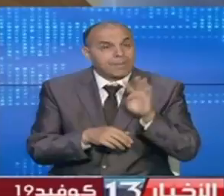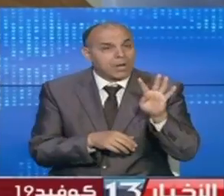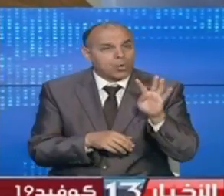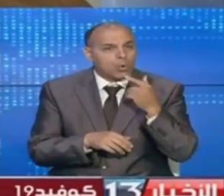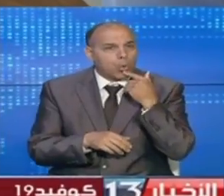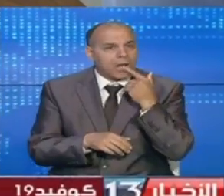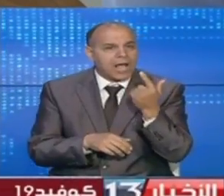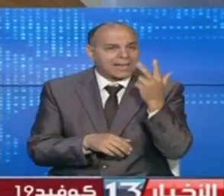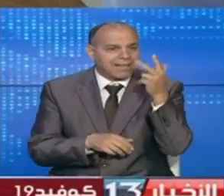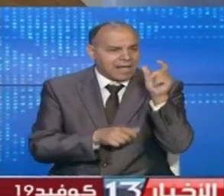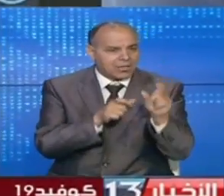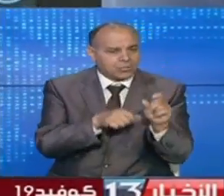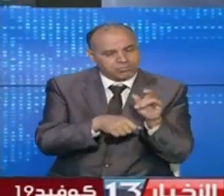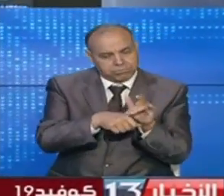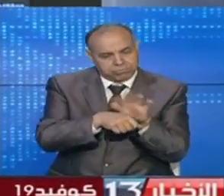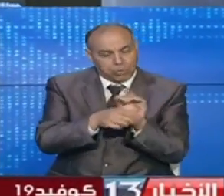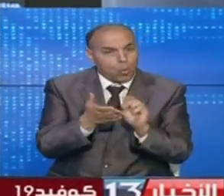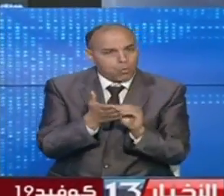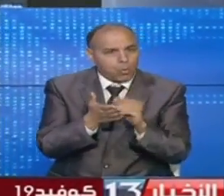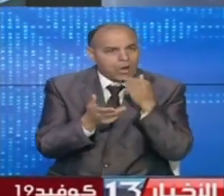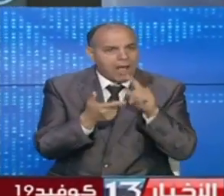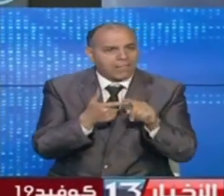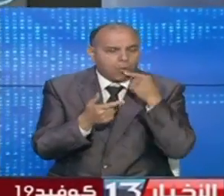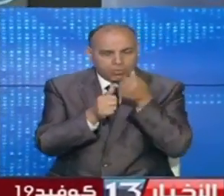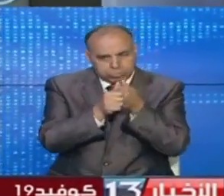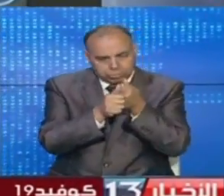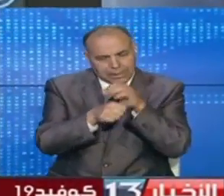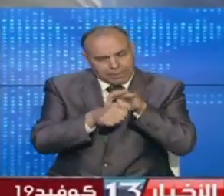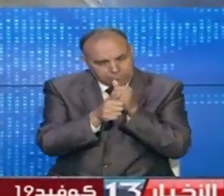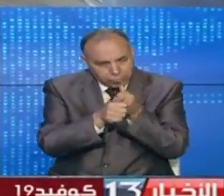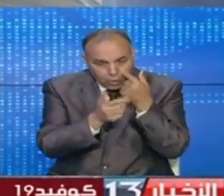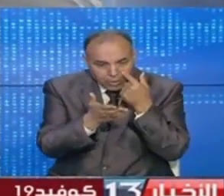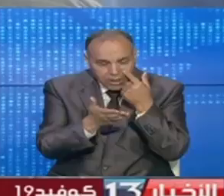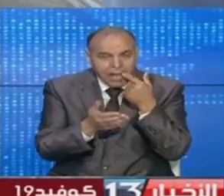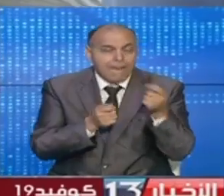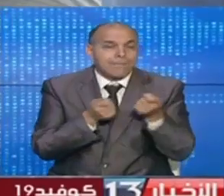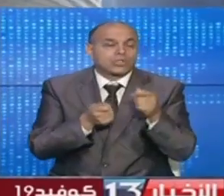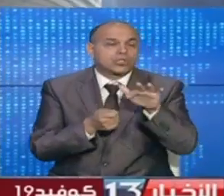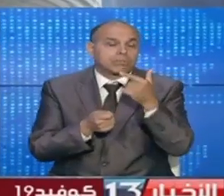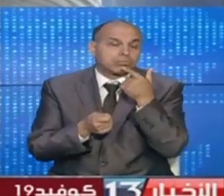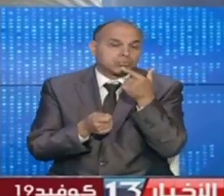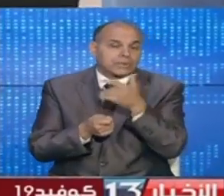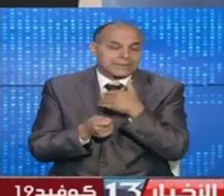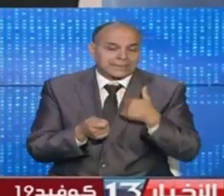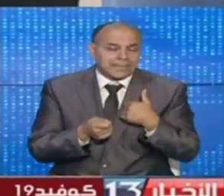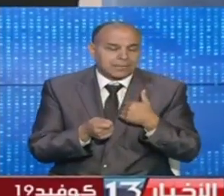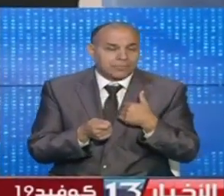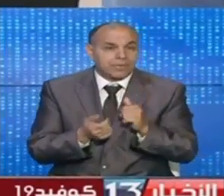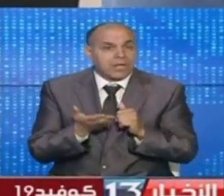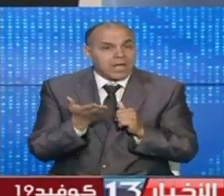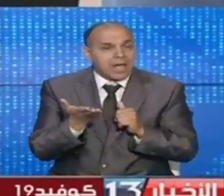تظل فقط 3 حالات حاملة للفيروس جميعها محل متابعة طبية حسب المديرة الجهوية للصحة إيمان